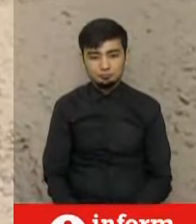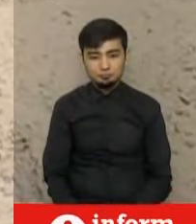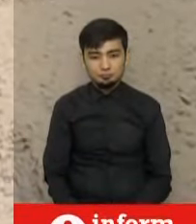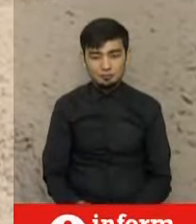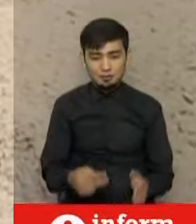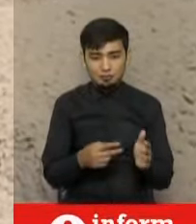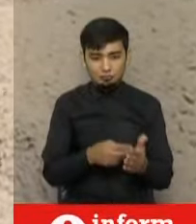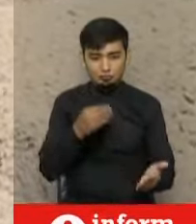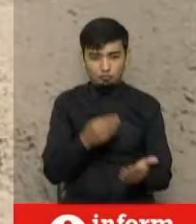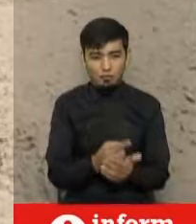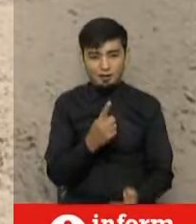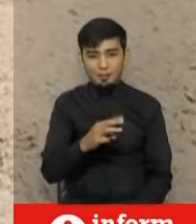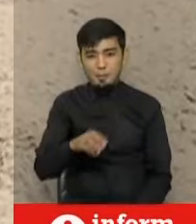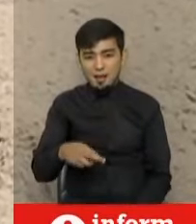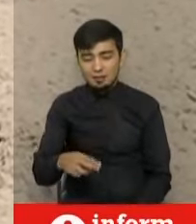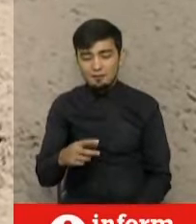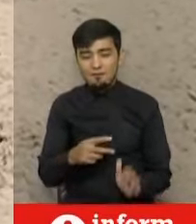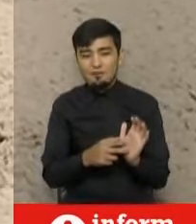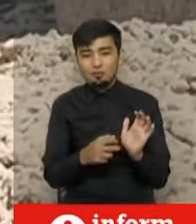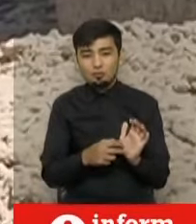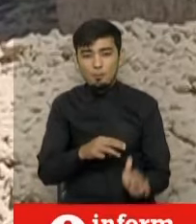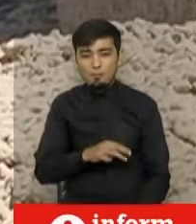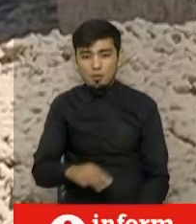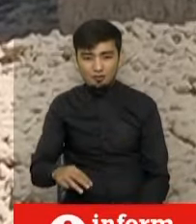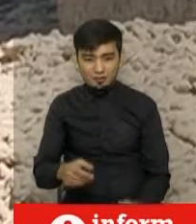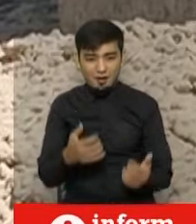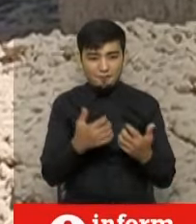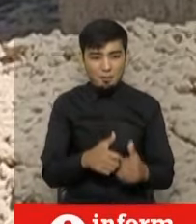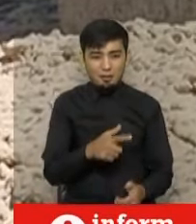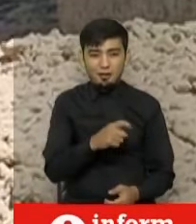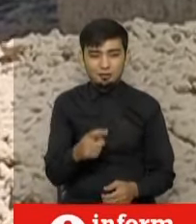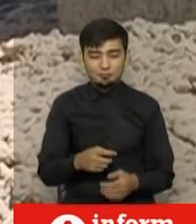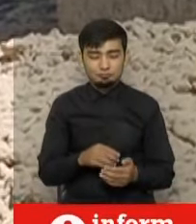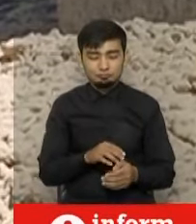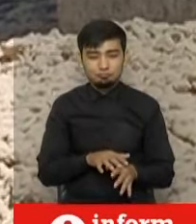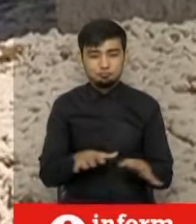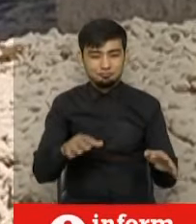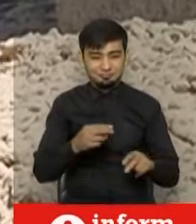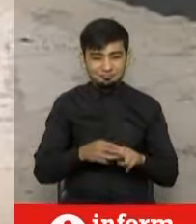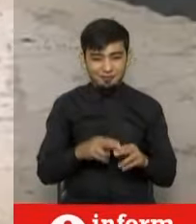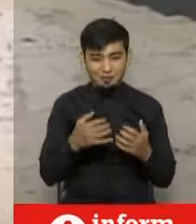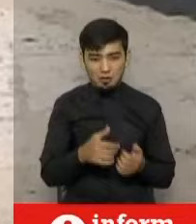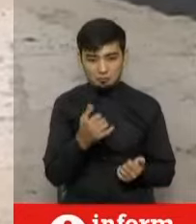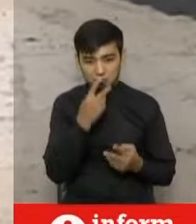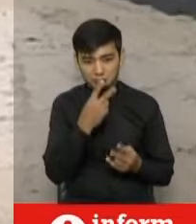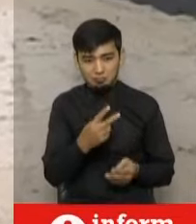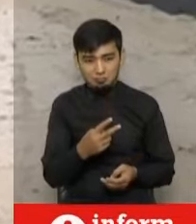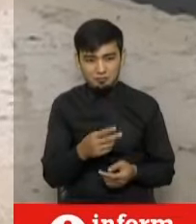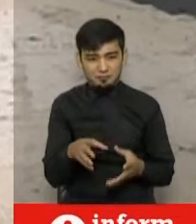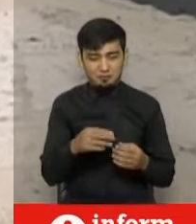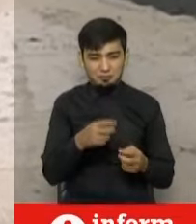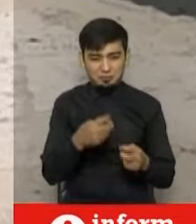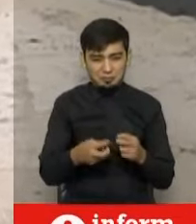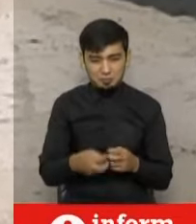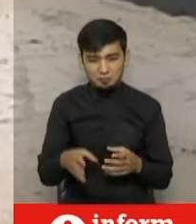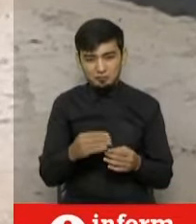Құны бақандай 1 миллиард 800 миллион теңгеге бағаланған автоматты газ тарату станциясының қазіргі күйі осы. Қондырғылардың сырты